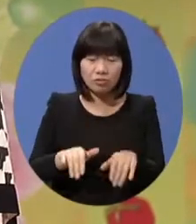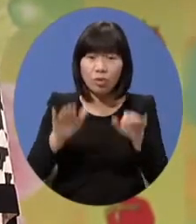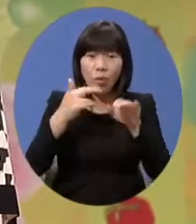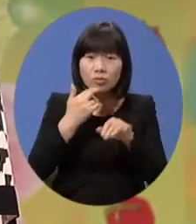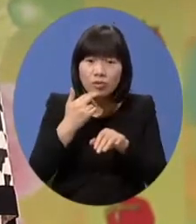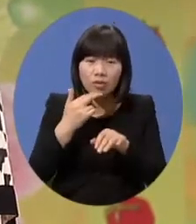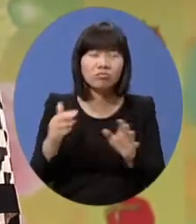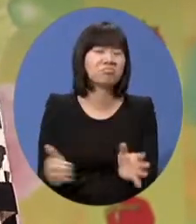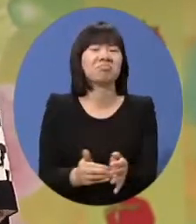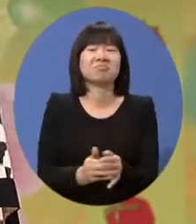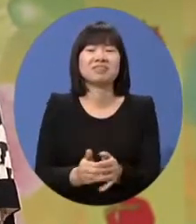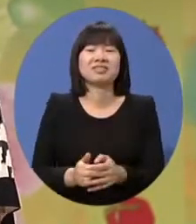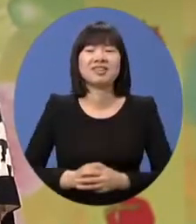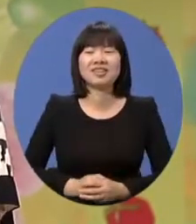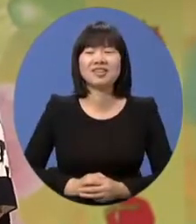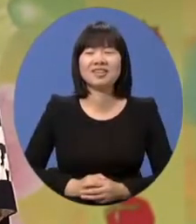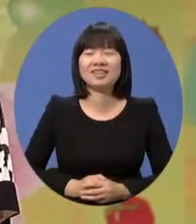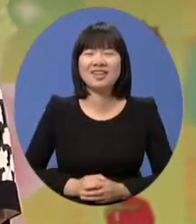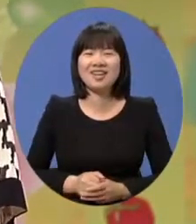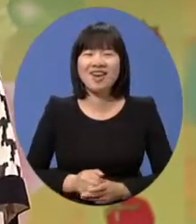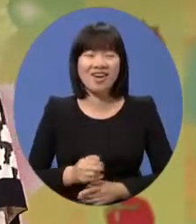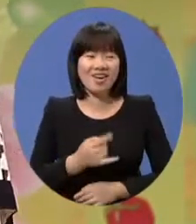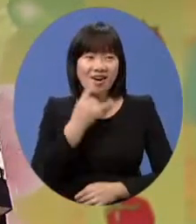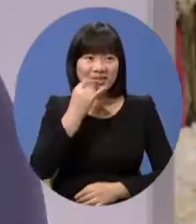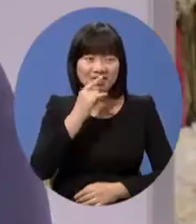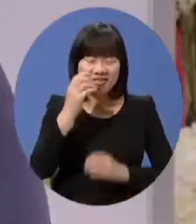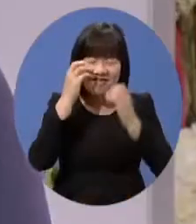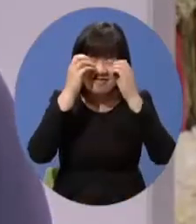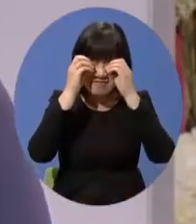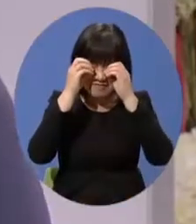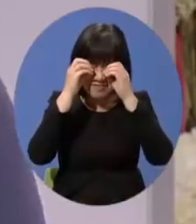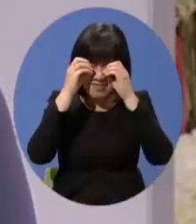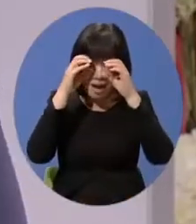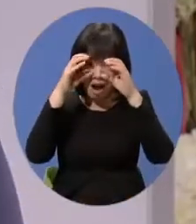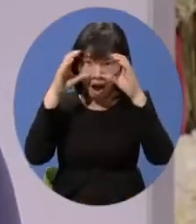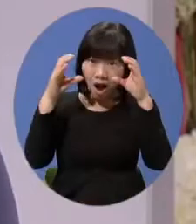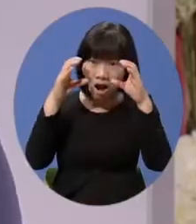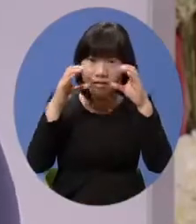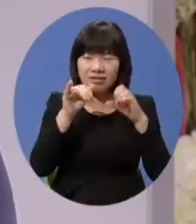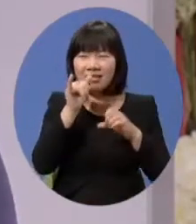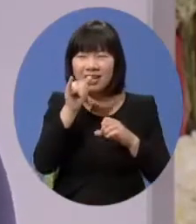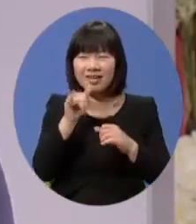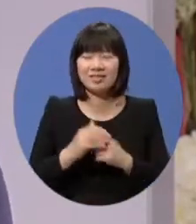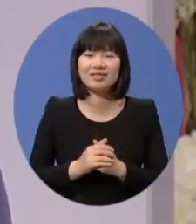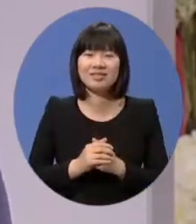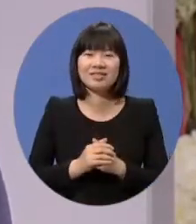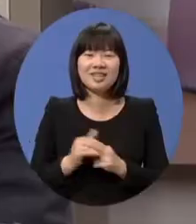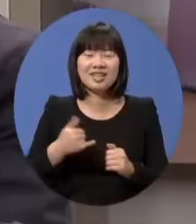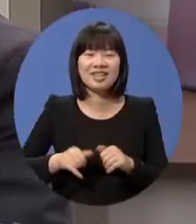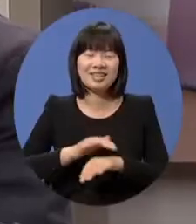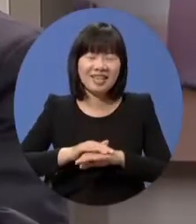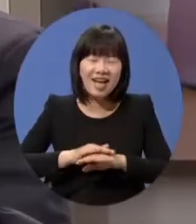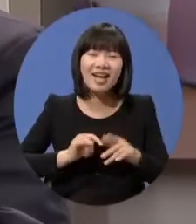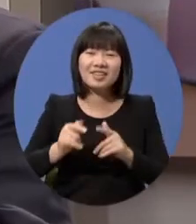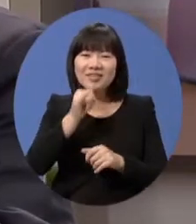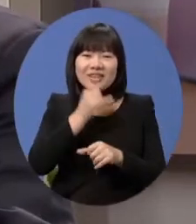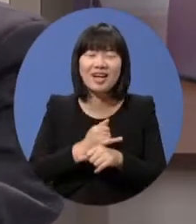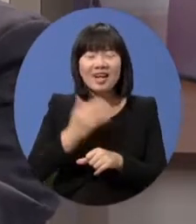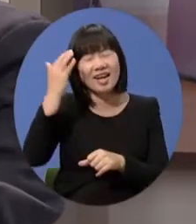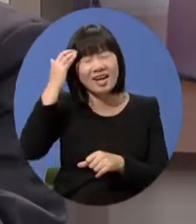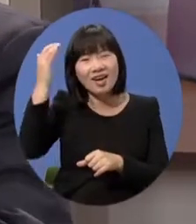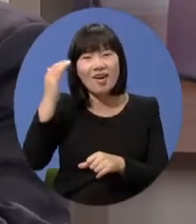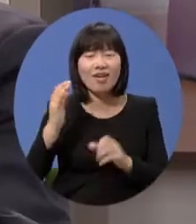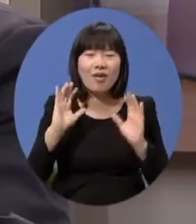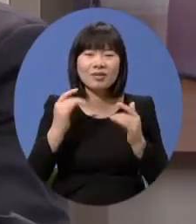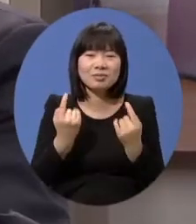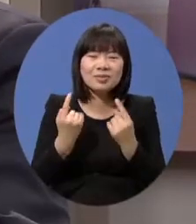끝입니다. 네, 다섯 어머니 갑자기 눈이 이렇게 커지셔서 깜짝 놀라셔서. 네. 아이들은 더 잘 이해합니다. 예. 키 크는 거에 대해서